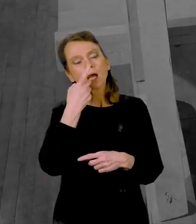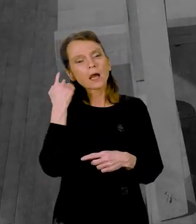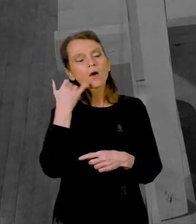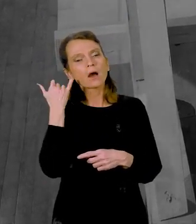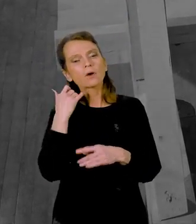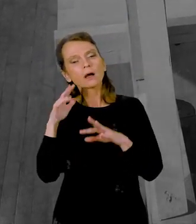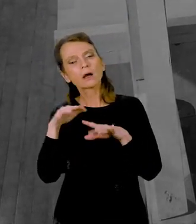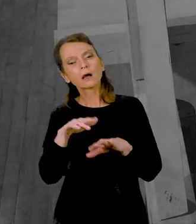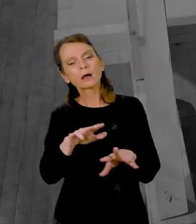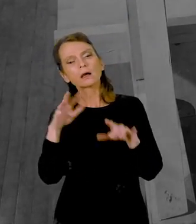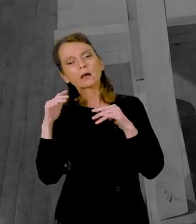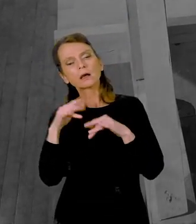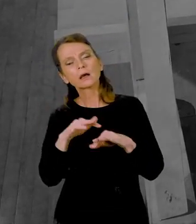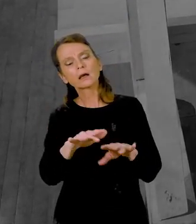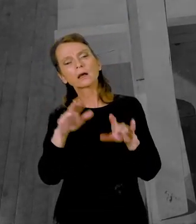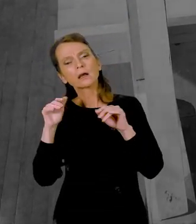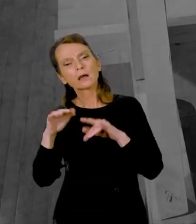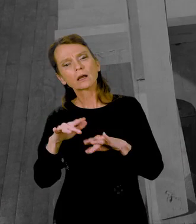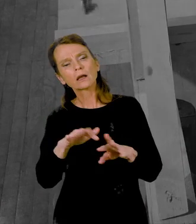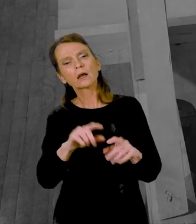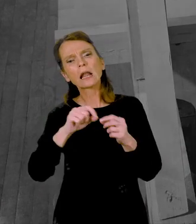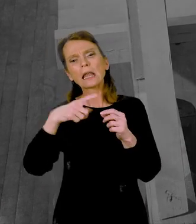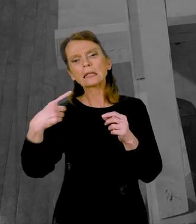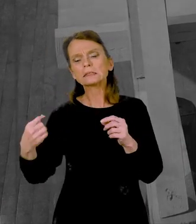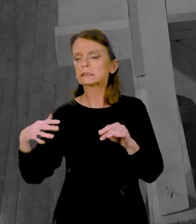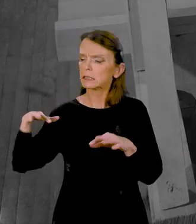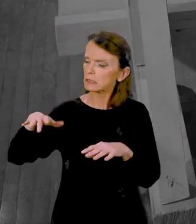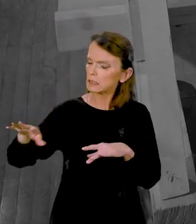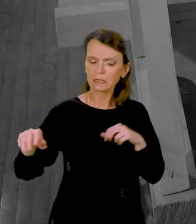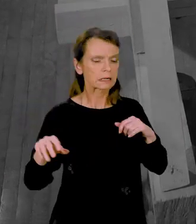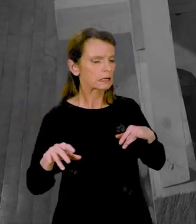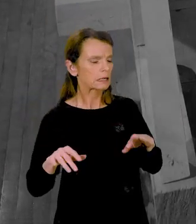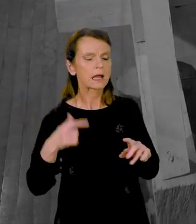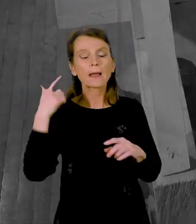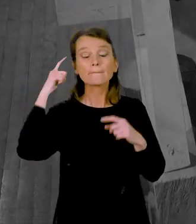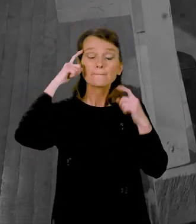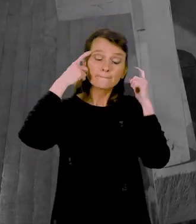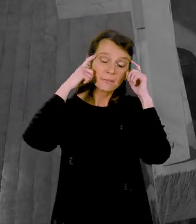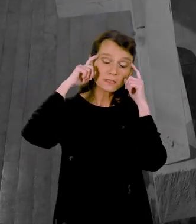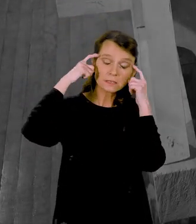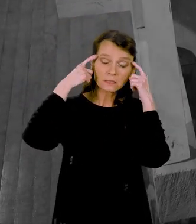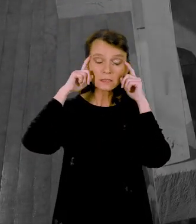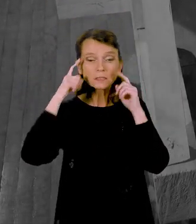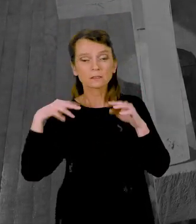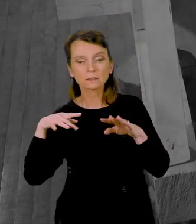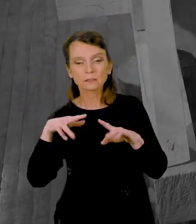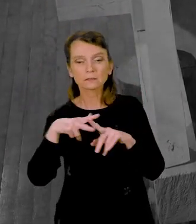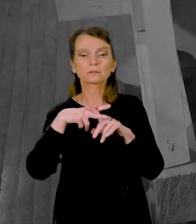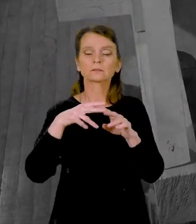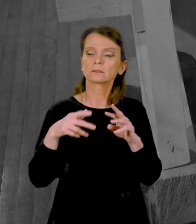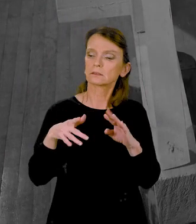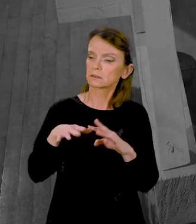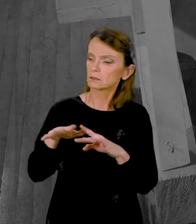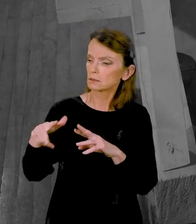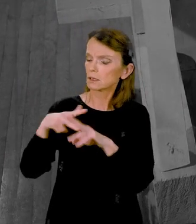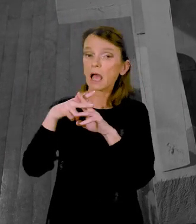teče, listi njene plavajo, misli se zatikajo. Ampak